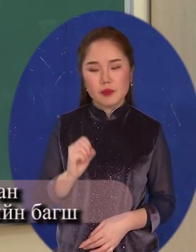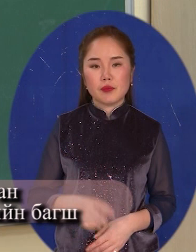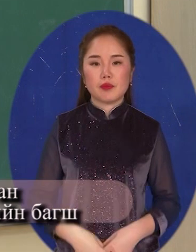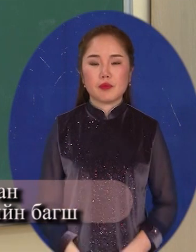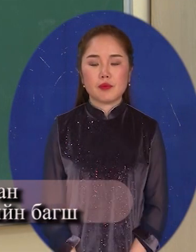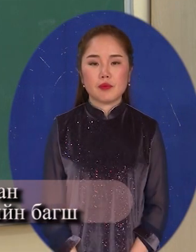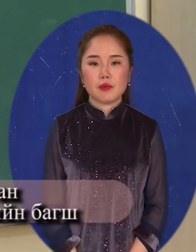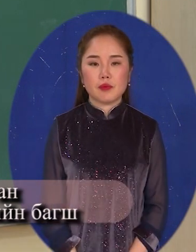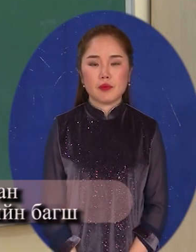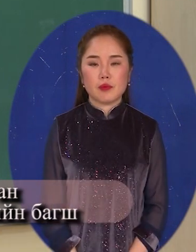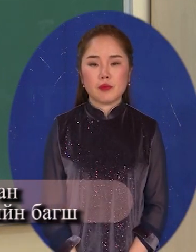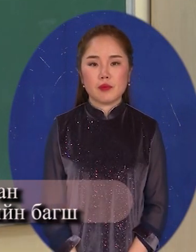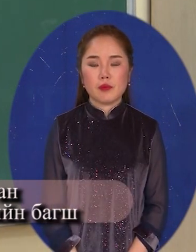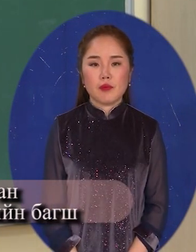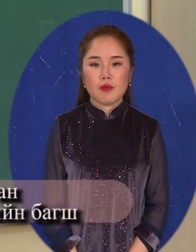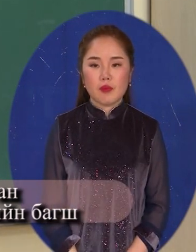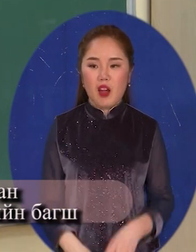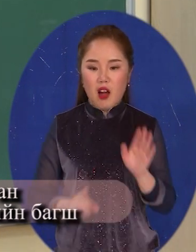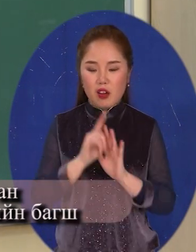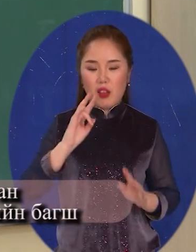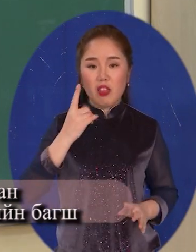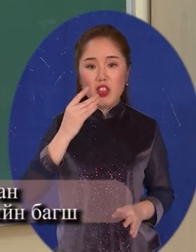1-10'дікті азайтамыз деген сөз.